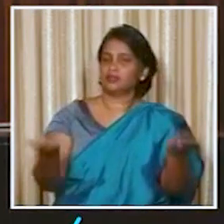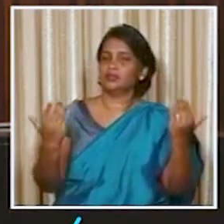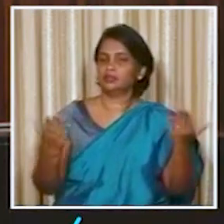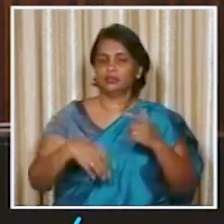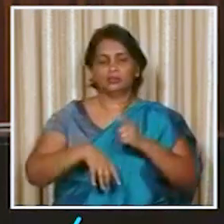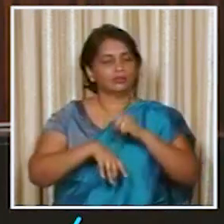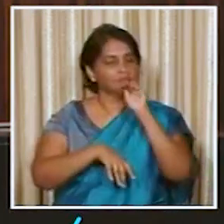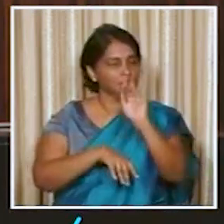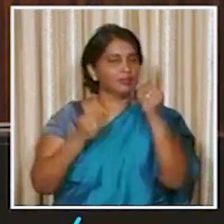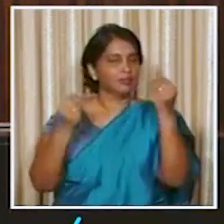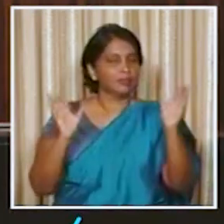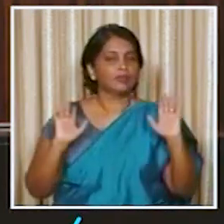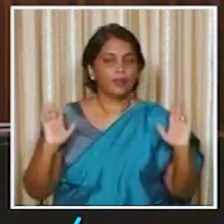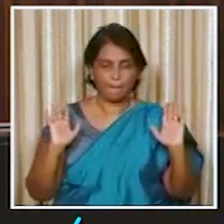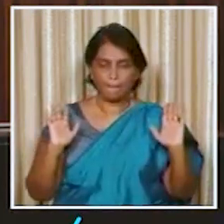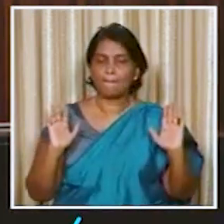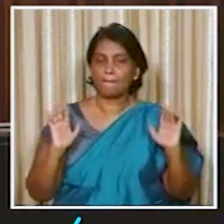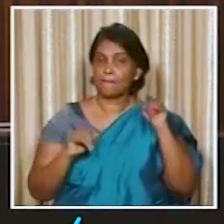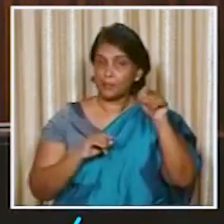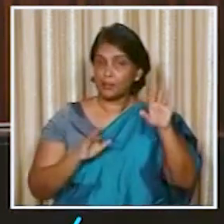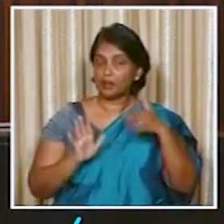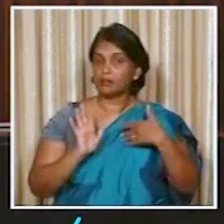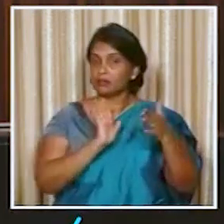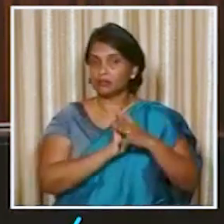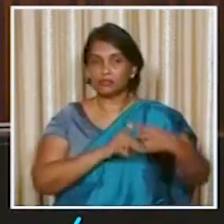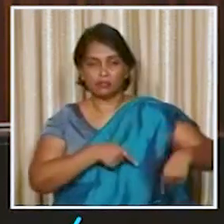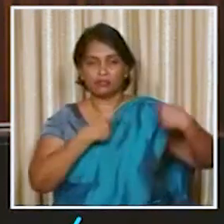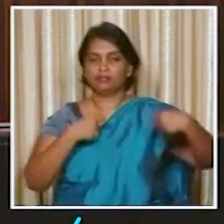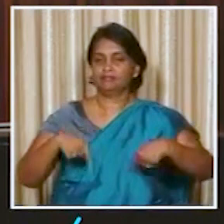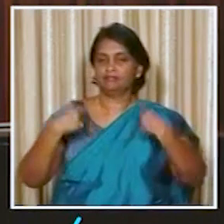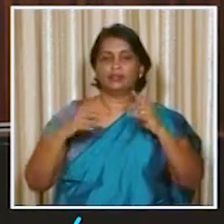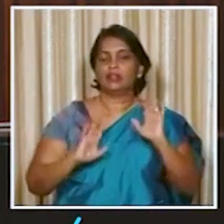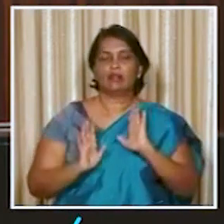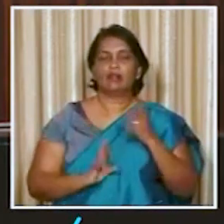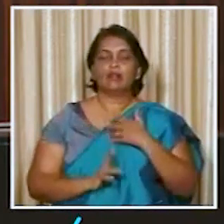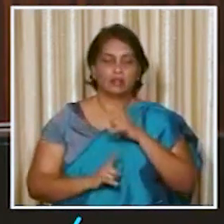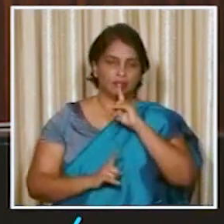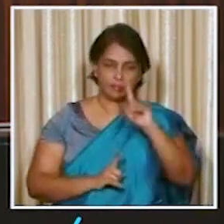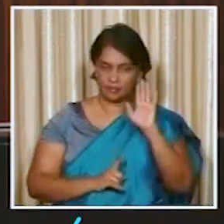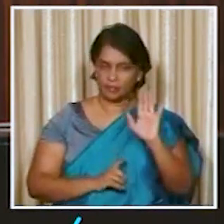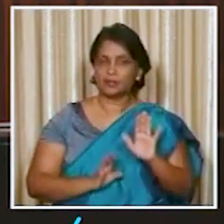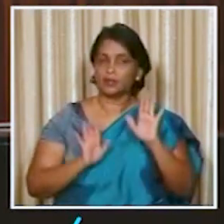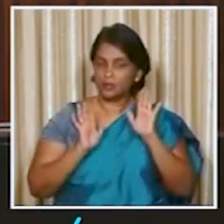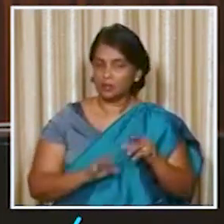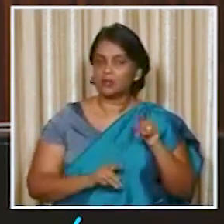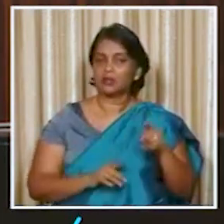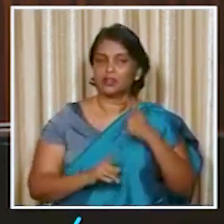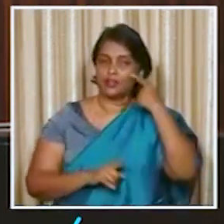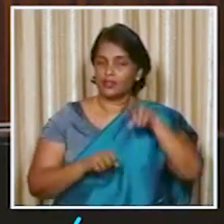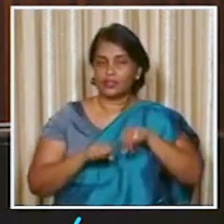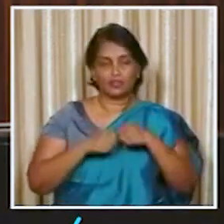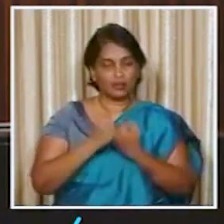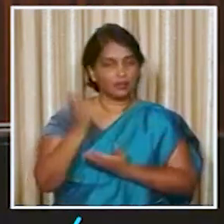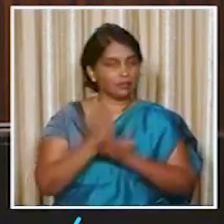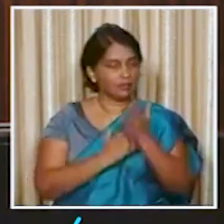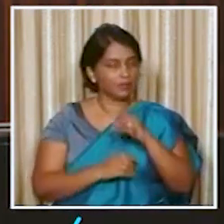ඉඩ ලබා දීම මිස ඔවුන් සමග ප්‍රතිතර්ක කිරීම නොවන බව මා ඔවුන්ට පැහැදිලි කර දී ඇත. එසේමම විශ්වාසභංග යෝජනාව